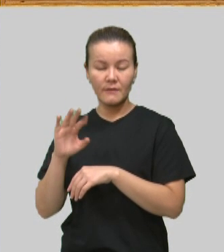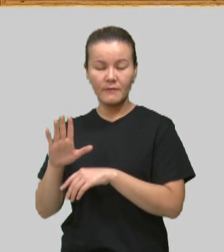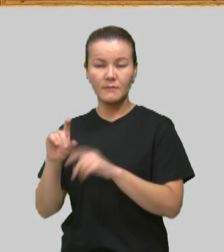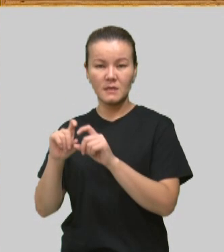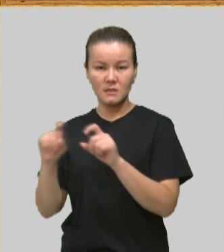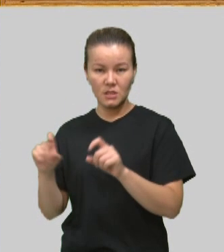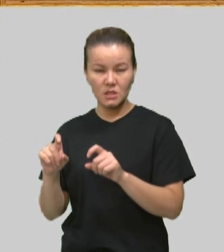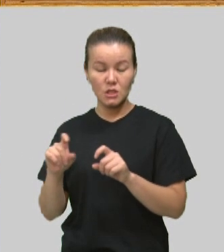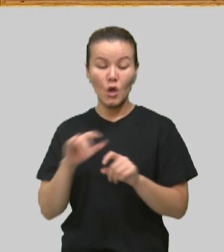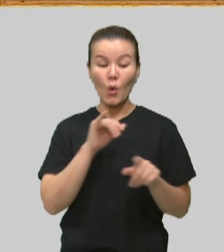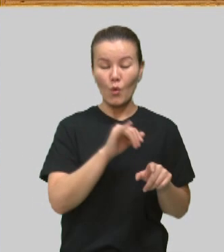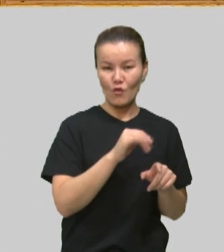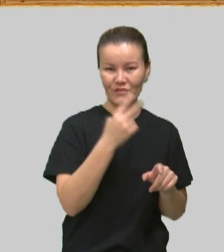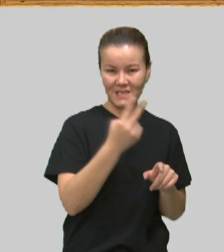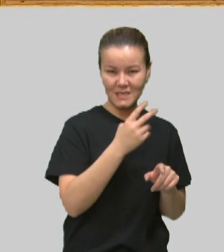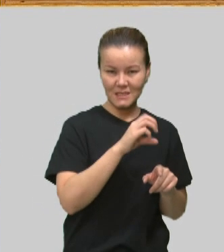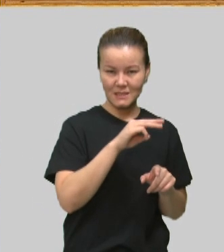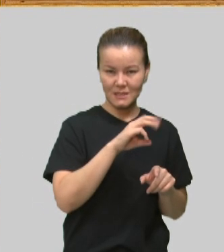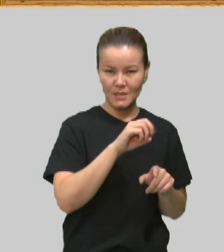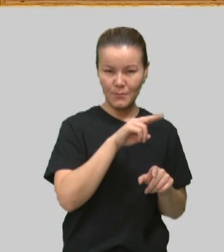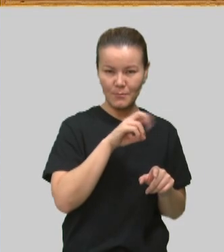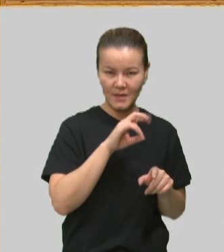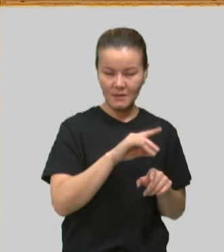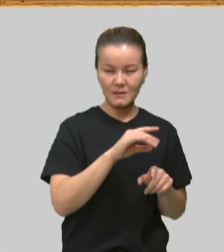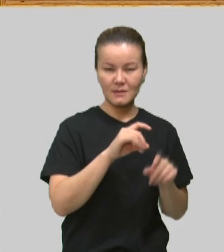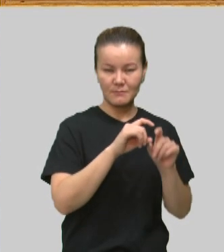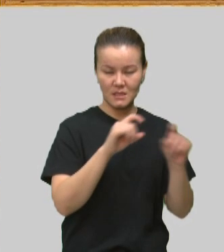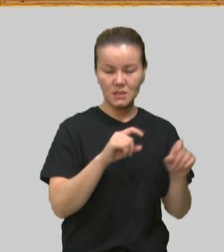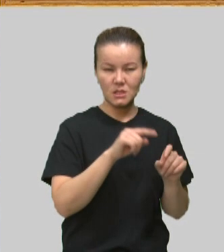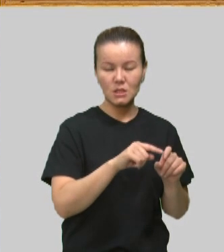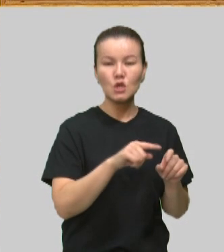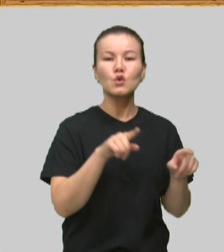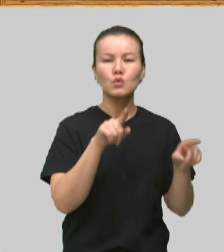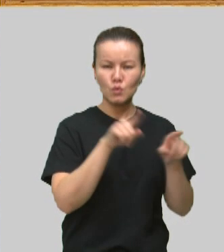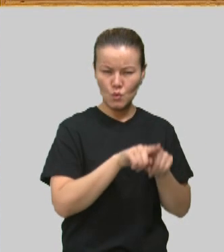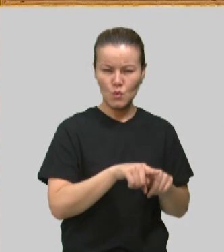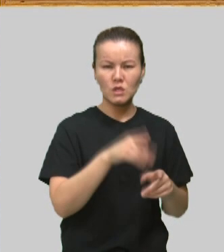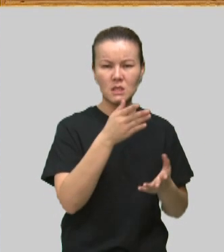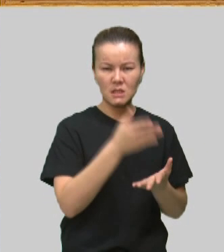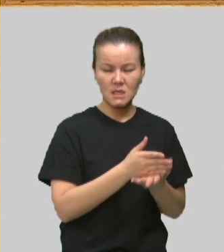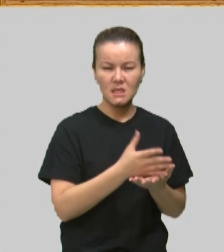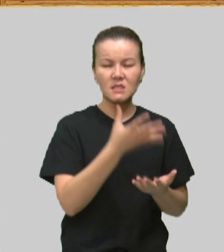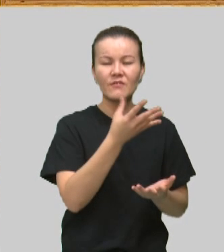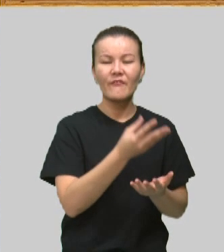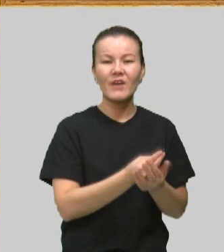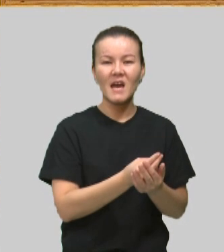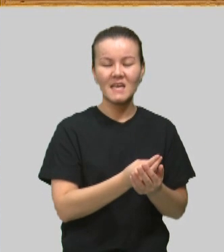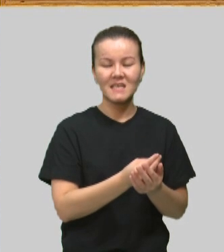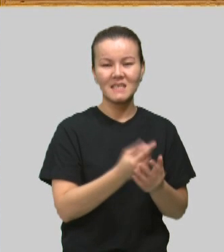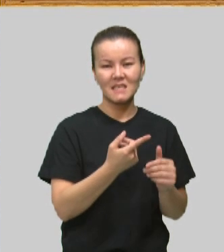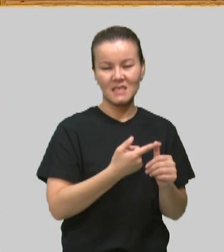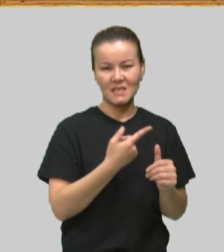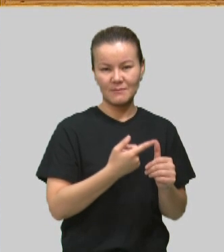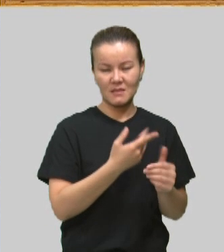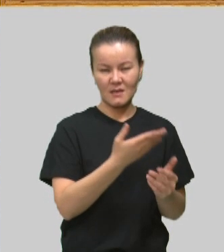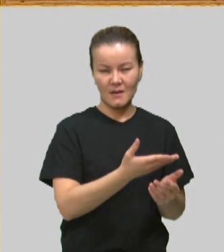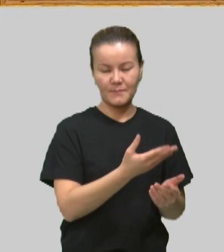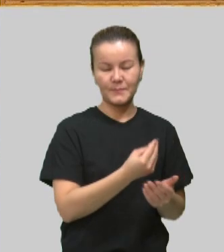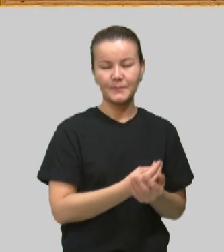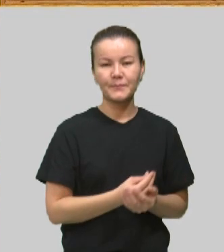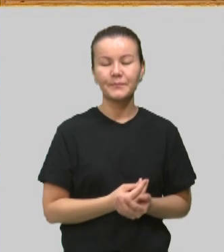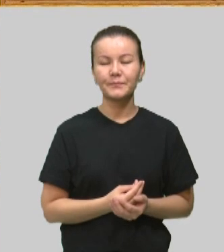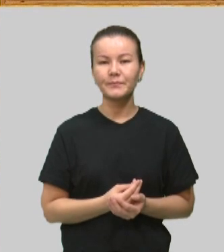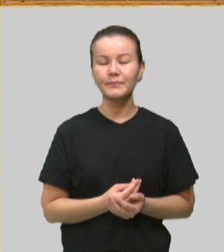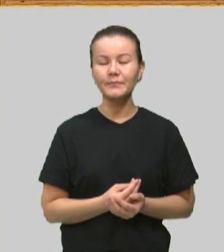у второстепенных тоже есть свои имена.